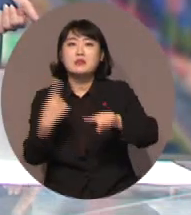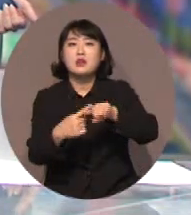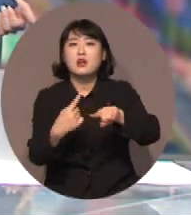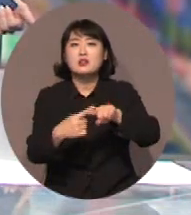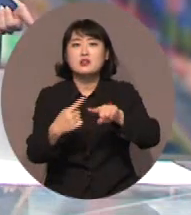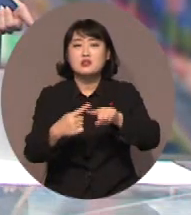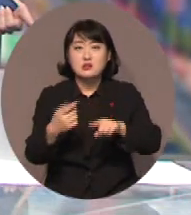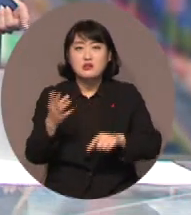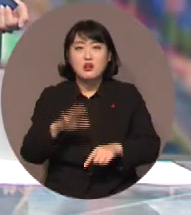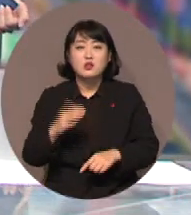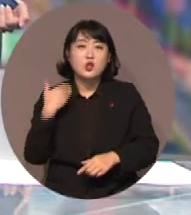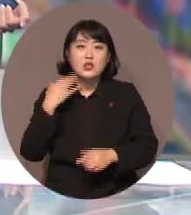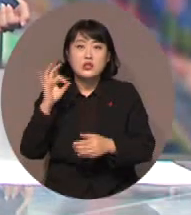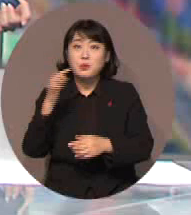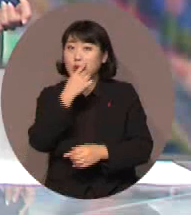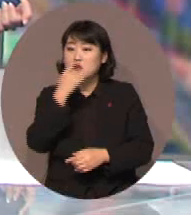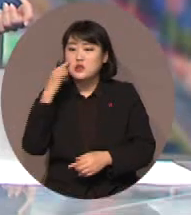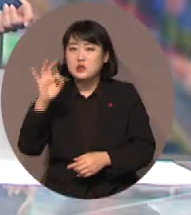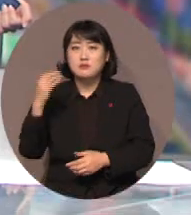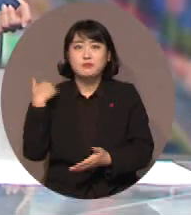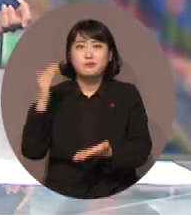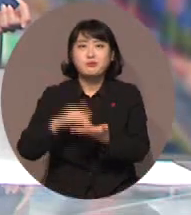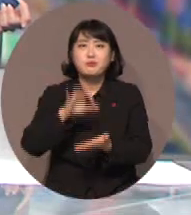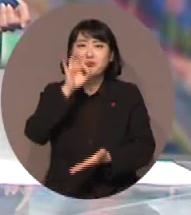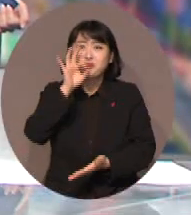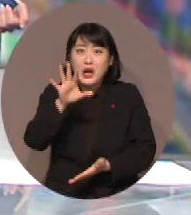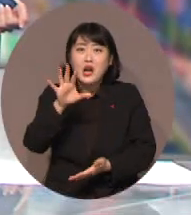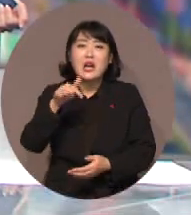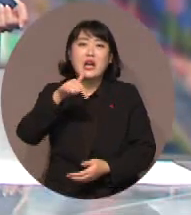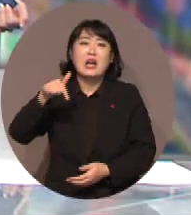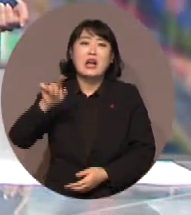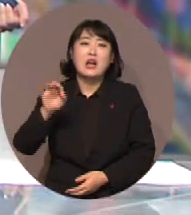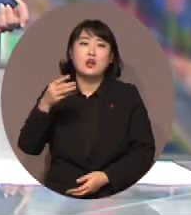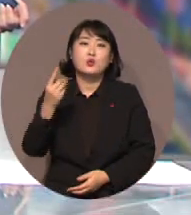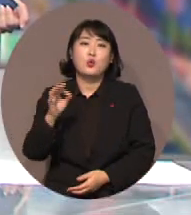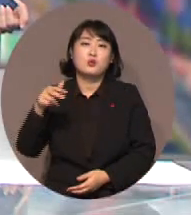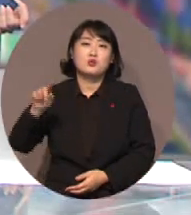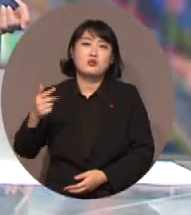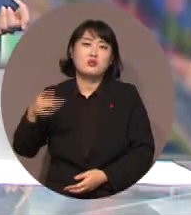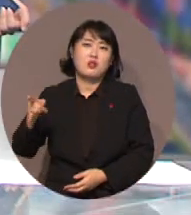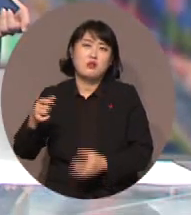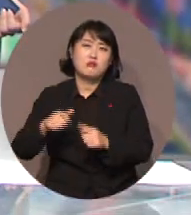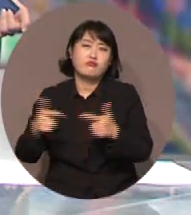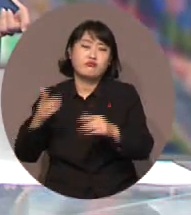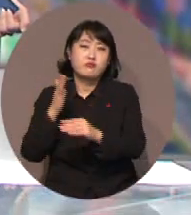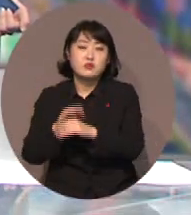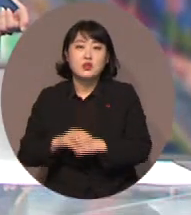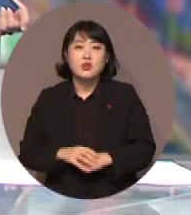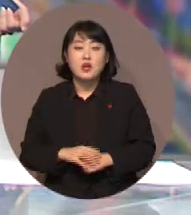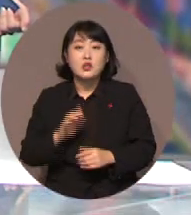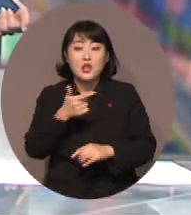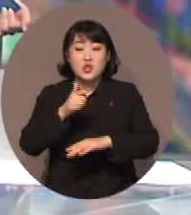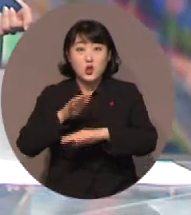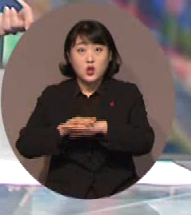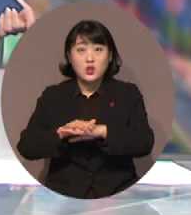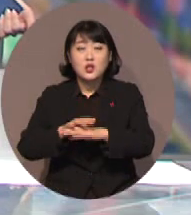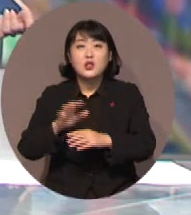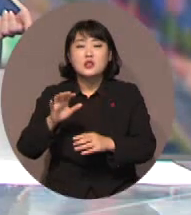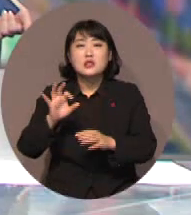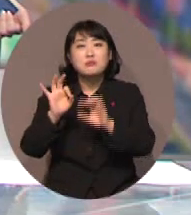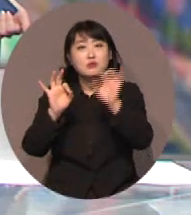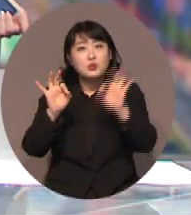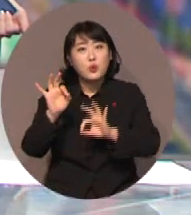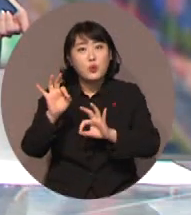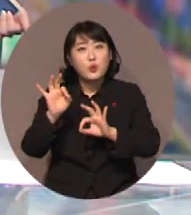있습니다 앞으로 집값이 10% 이상 떨어지면 대전은 5건 가운데 한 건 충남은 3권 중 한 건이